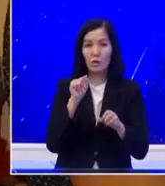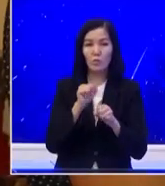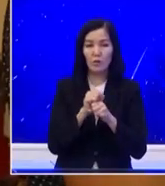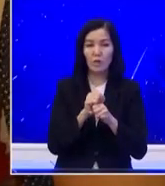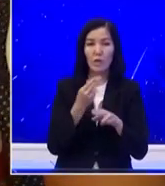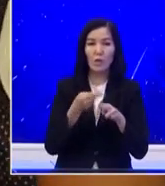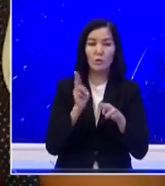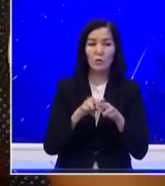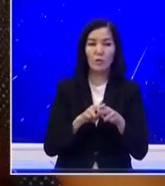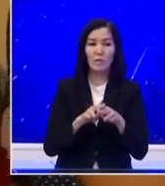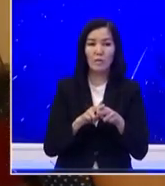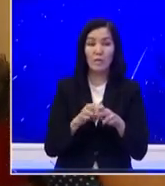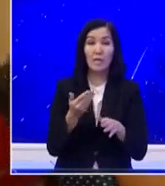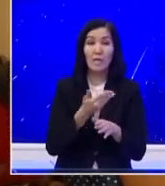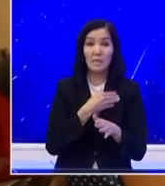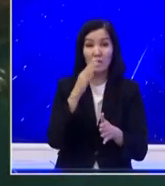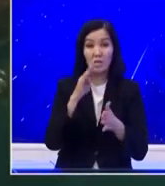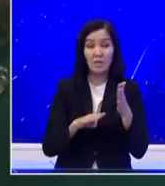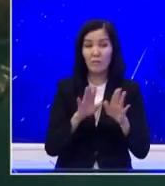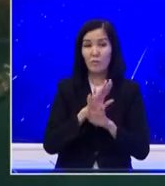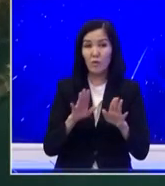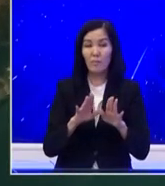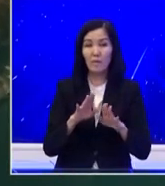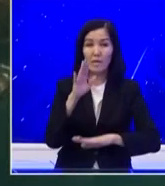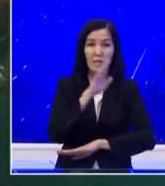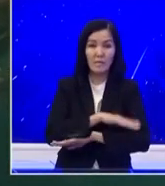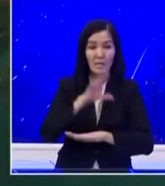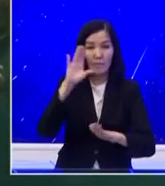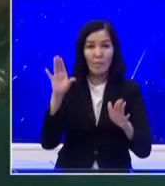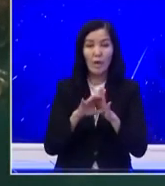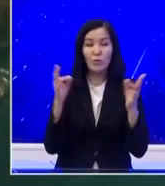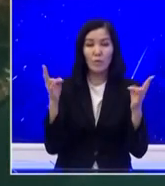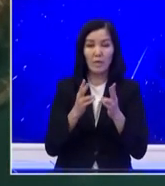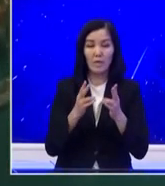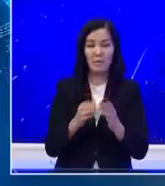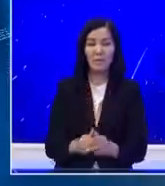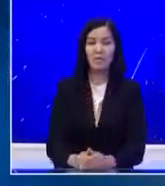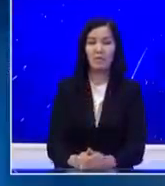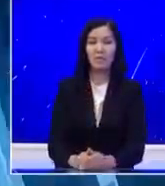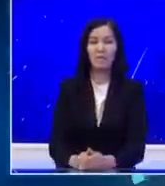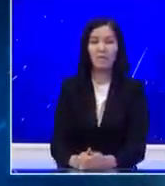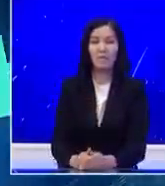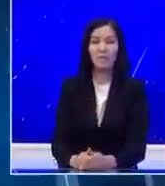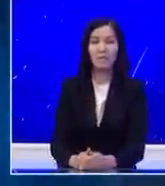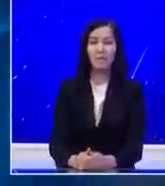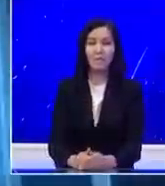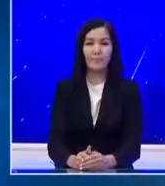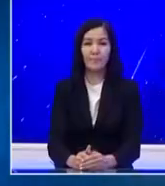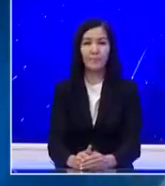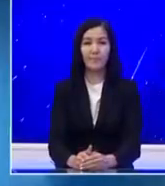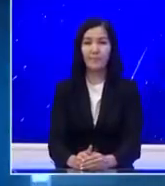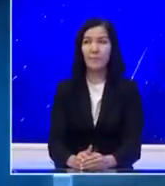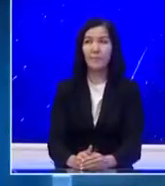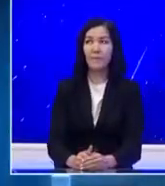Сондықтан қалтаңыздан қағылмайын десеңіз, санитарлық талаптарға көнген абзал, дейді тазалық мамандары. Елдана Серікбайқызы, Нұржан Мұқанов,